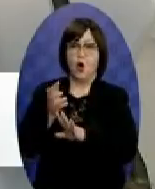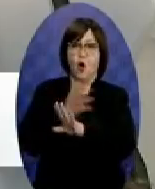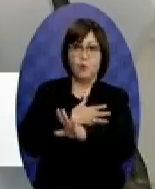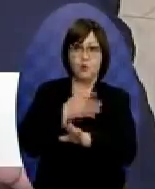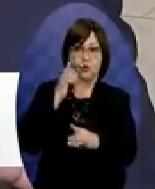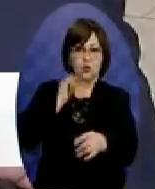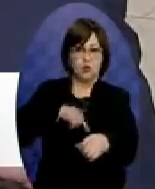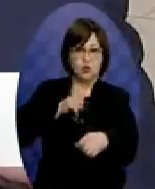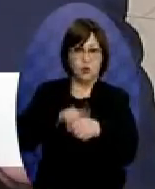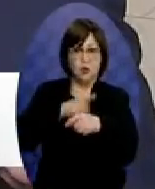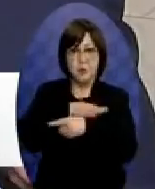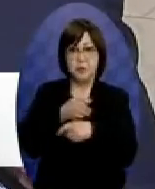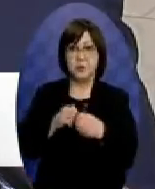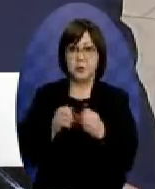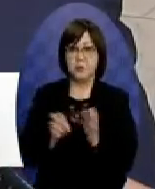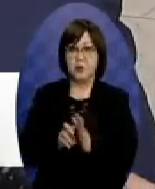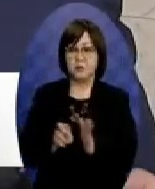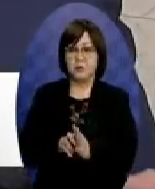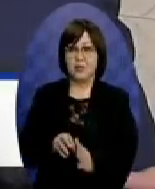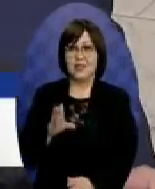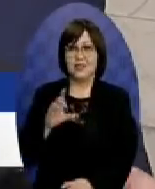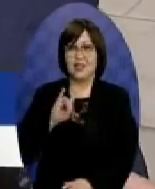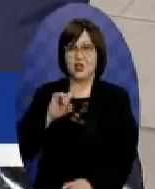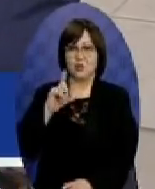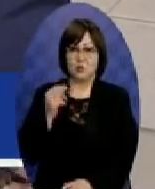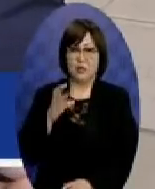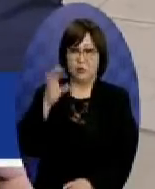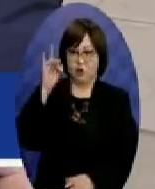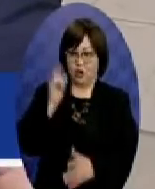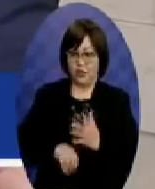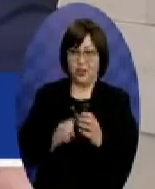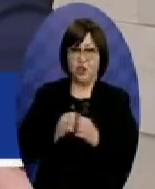үзэж байна. Жишээлбэл сэргээгдэгч хүчний салбарт хийгдснээр